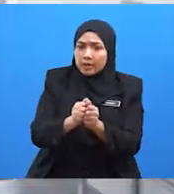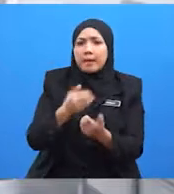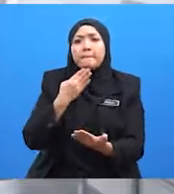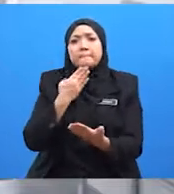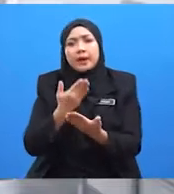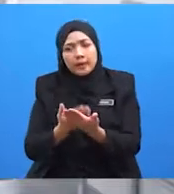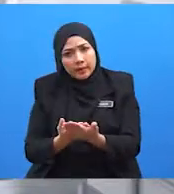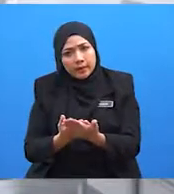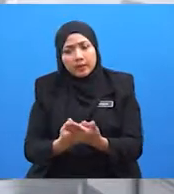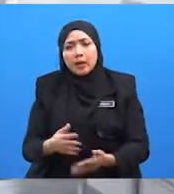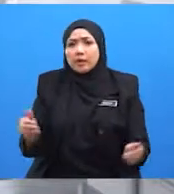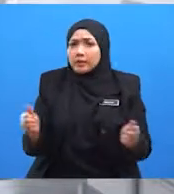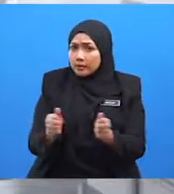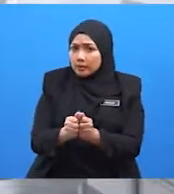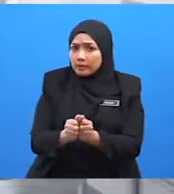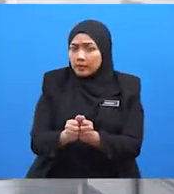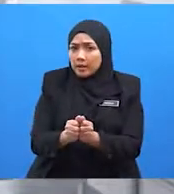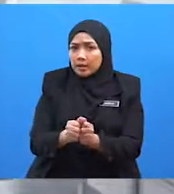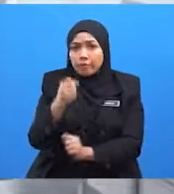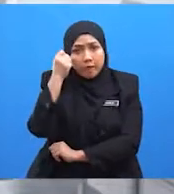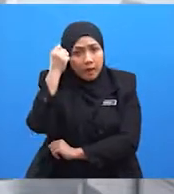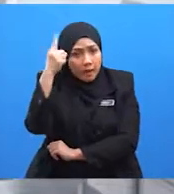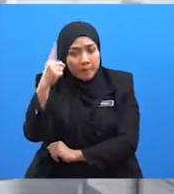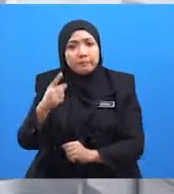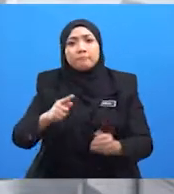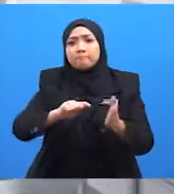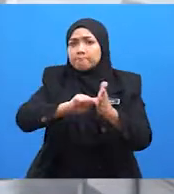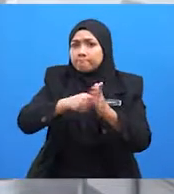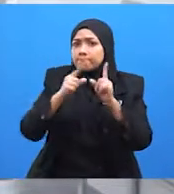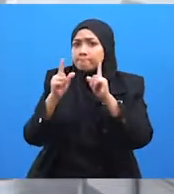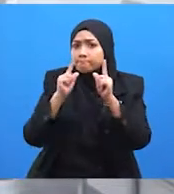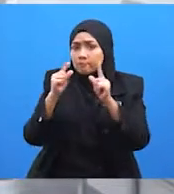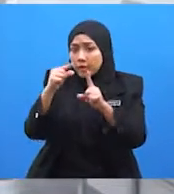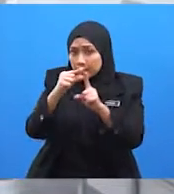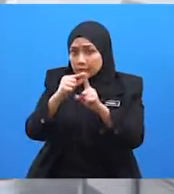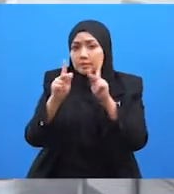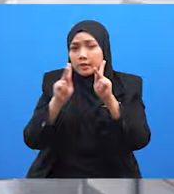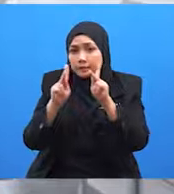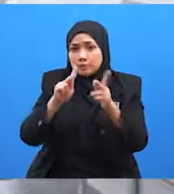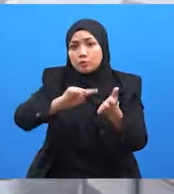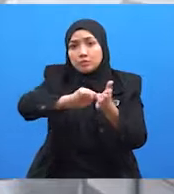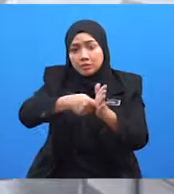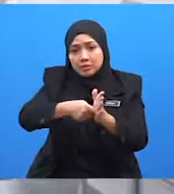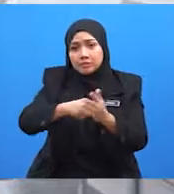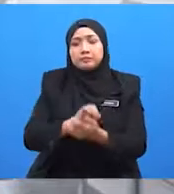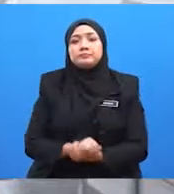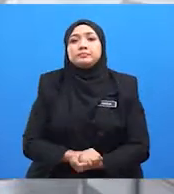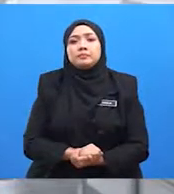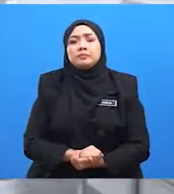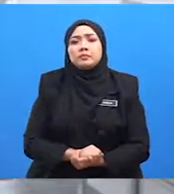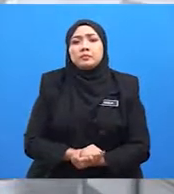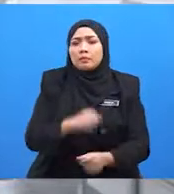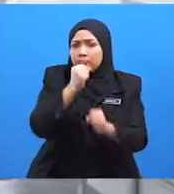dan memahami kata kunci kehendak soalan. Bagi soalan situasi ini,